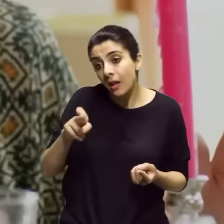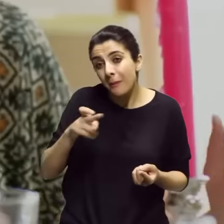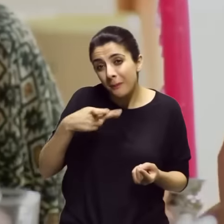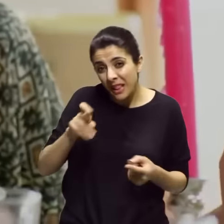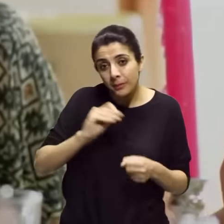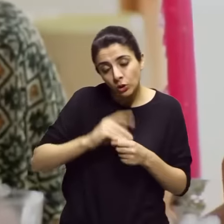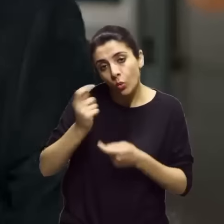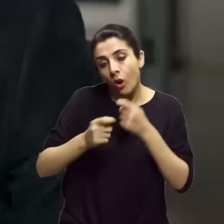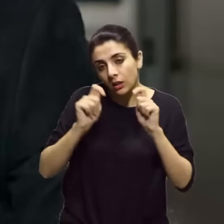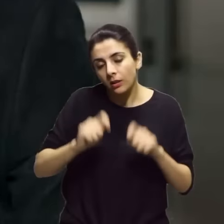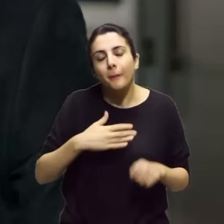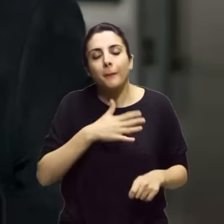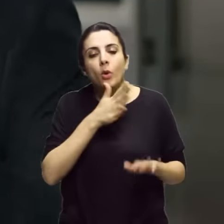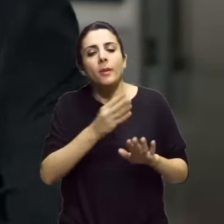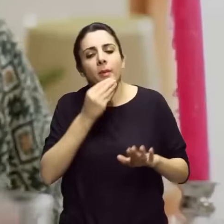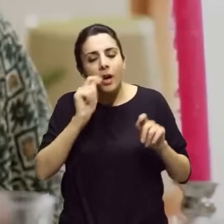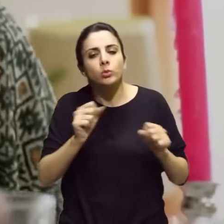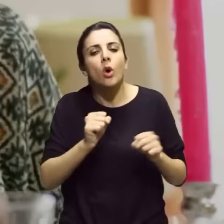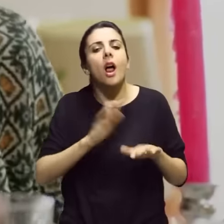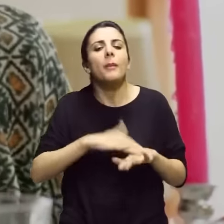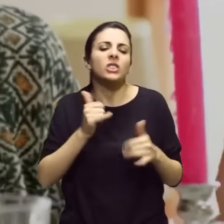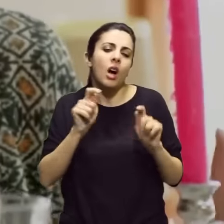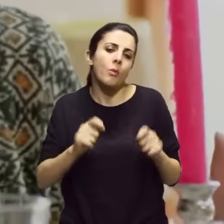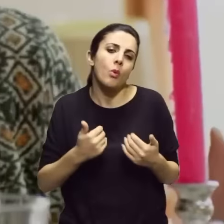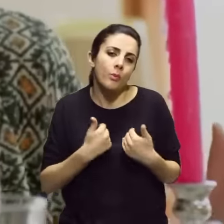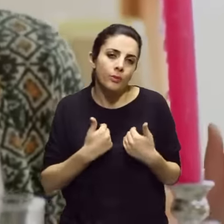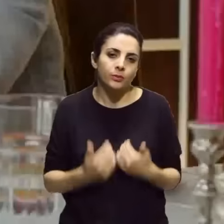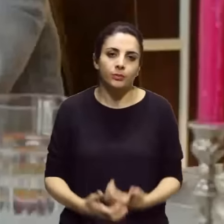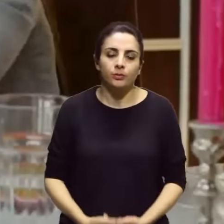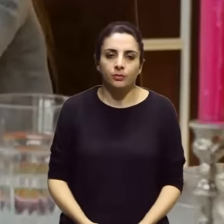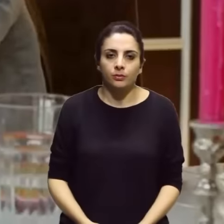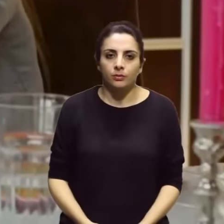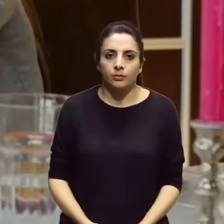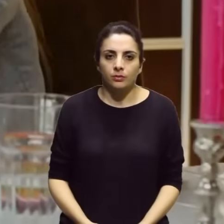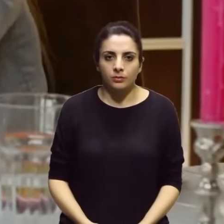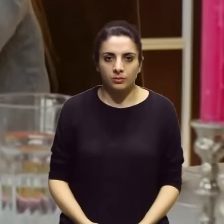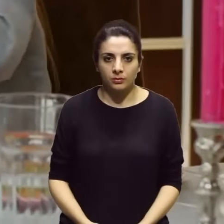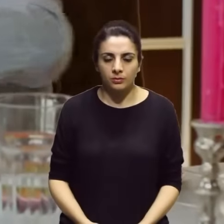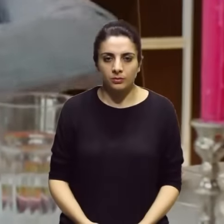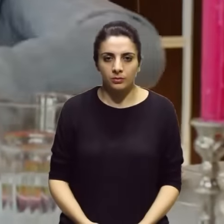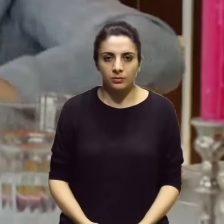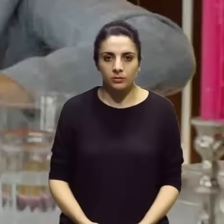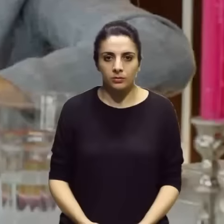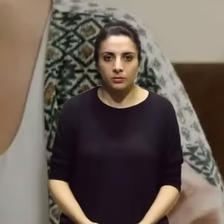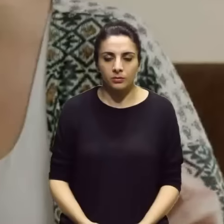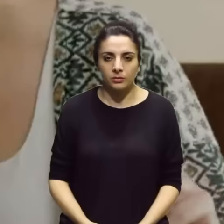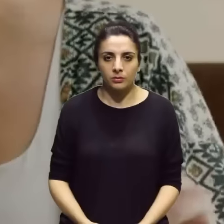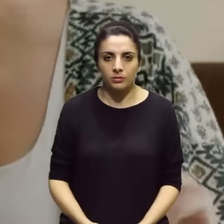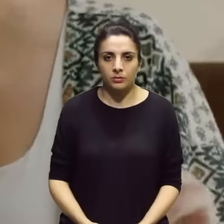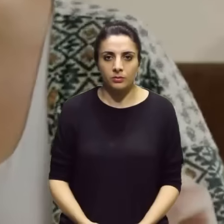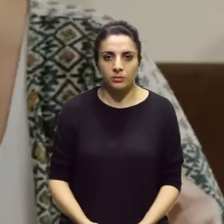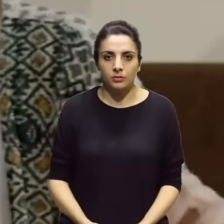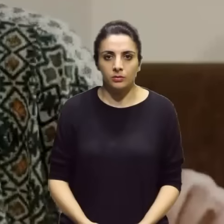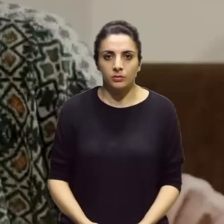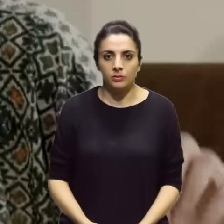devam. Biliyorum, biliyorum. Hadi ye yemeğini, soğutma. Şaka yapıyorum ben. Ayşem'in huzursuzluğu Melda'yı keyiflendiriyor. Yandan yandan bakıyor.